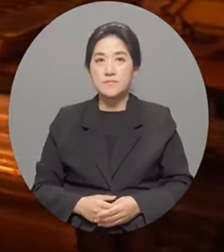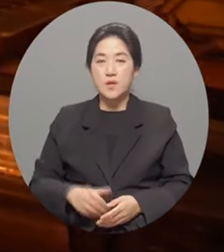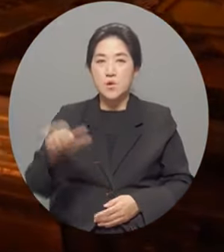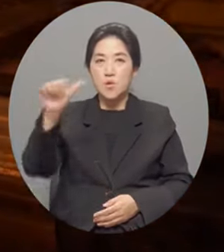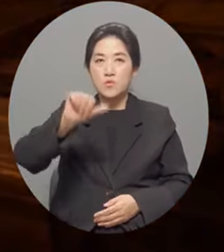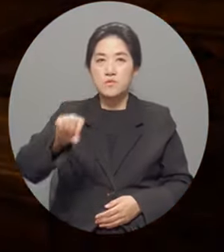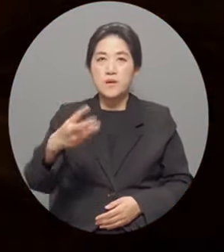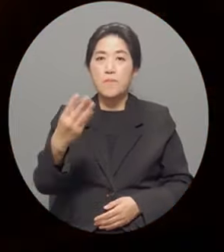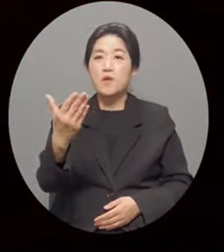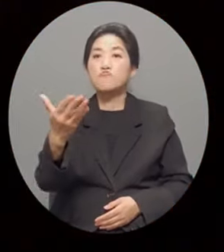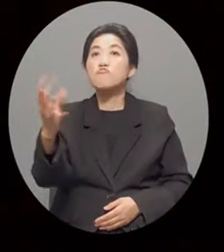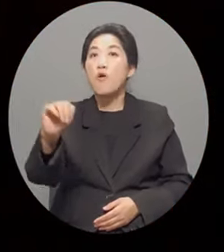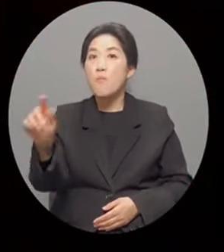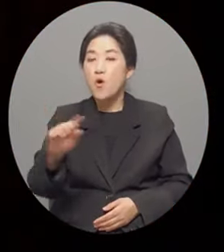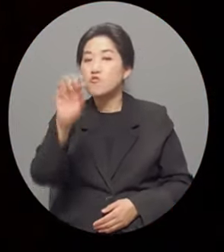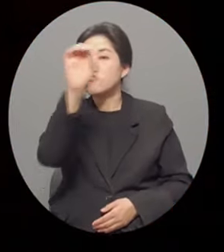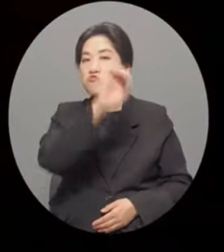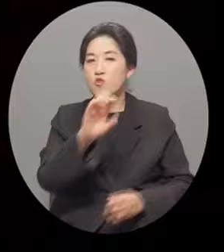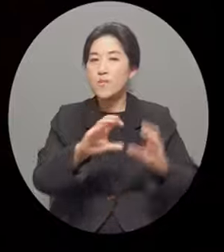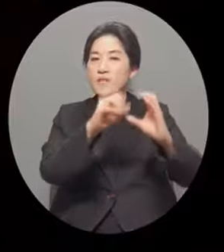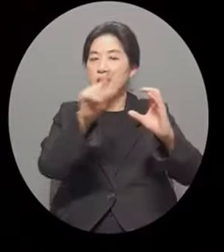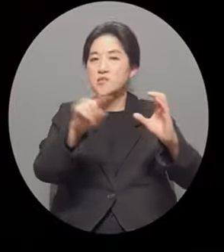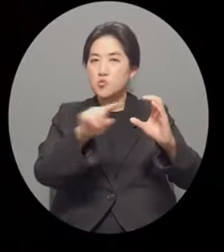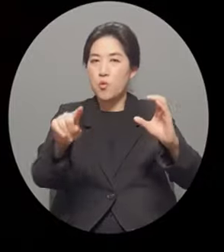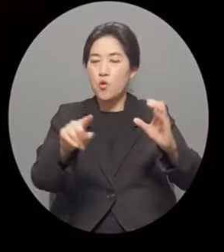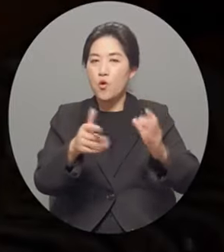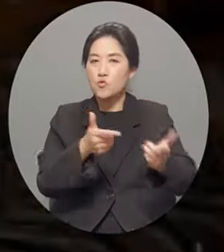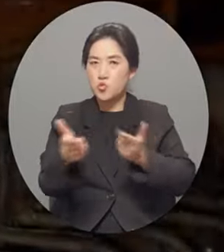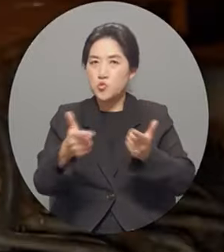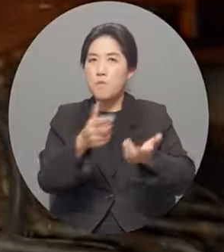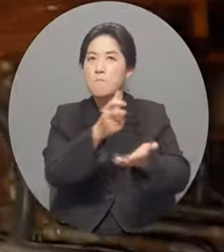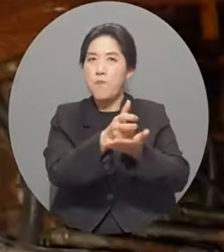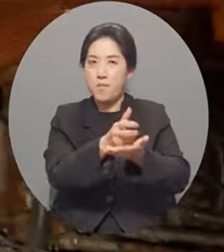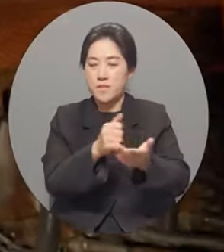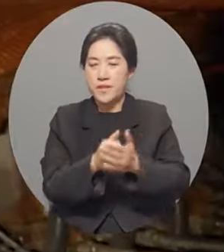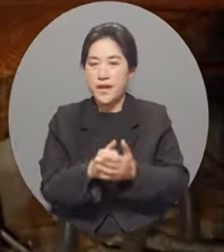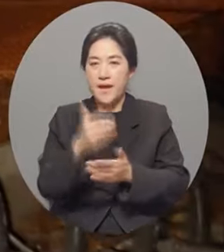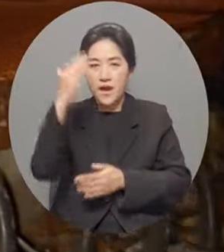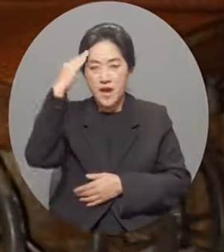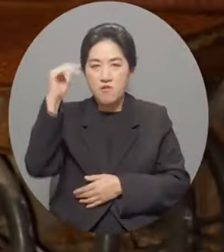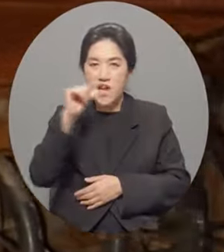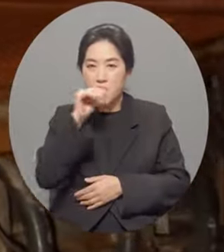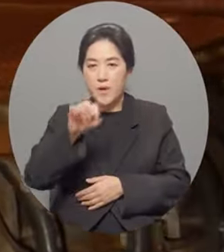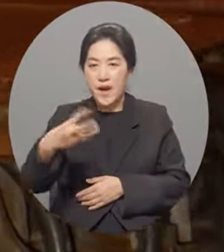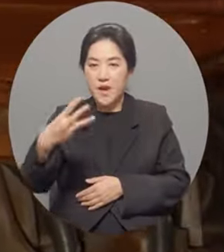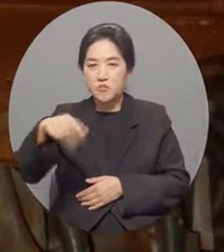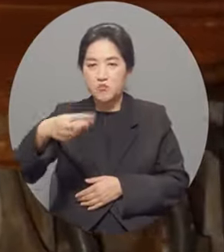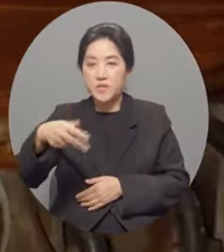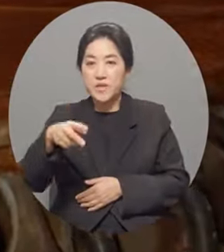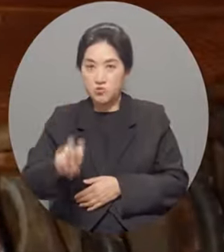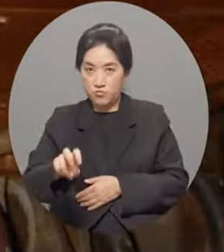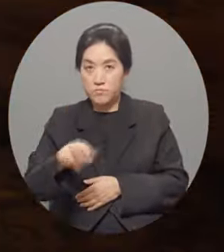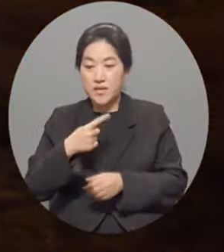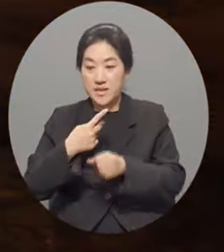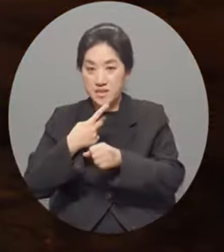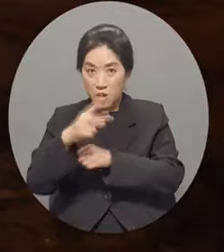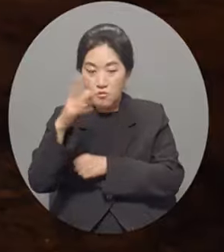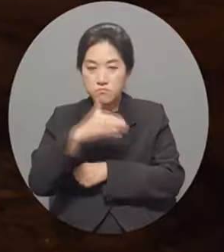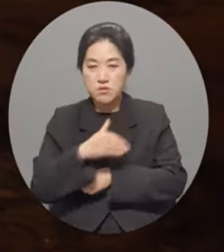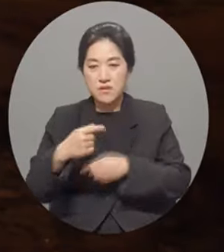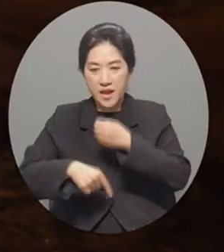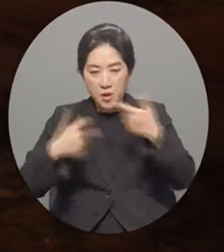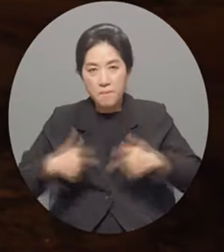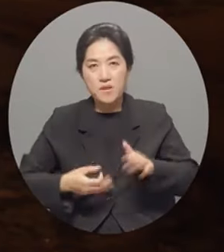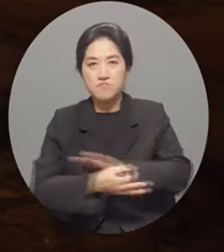5,309억 원. 유럽의 탄소 국경 조정 제도 도입으로 국내 철강, 알루미늄 등 수출 기업들이 내후년부터 해마다 부담해야